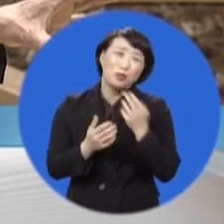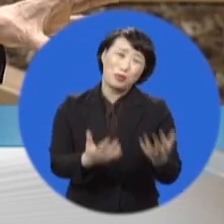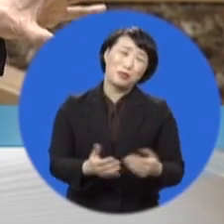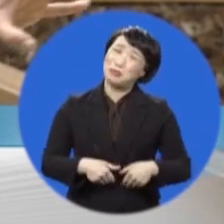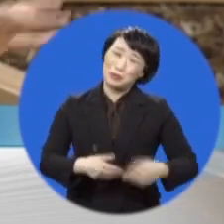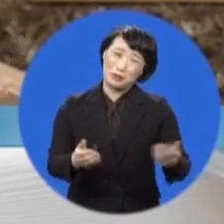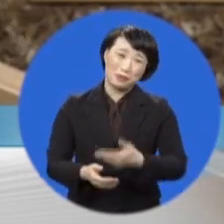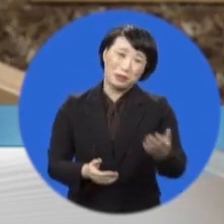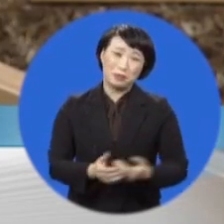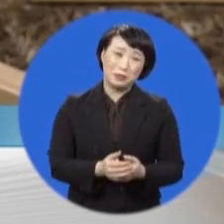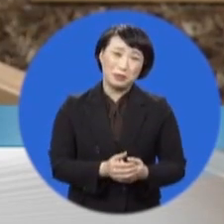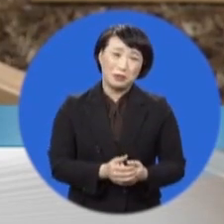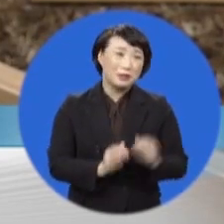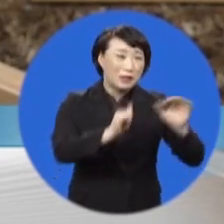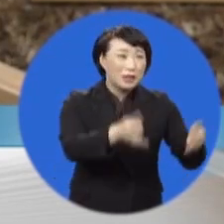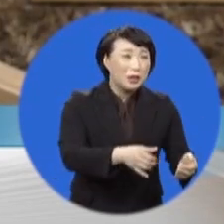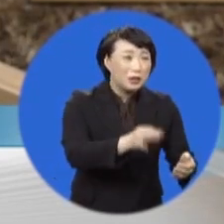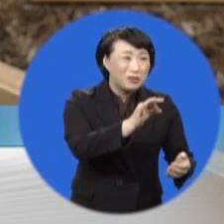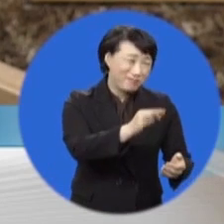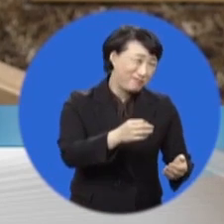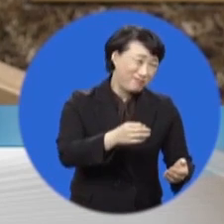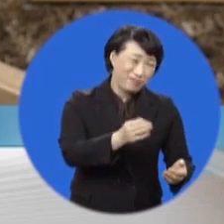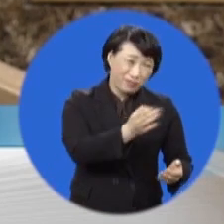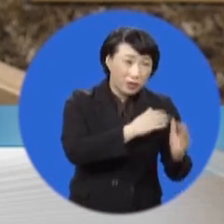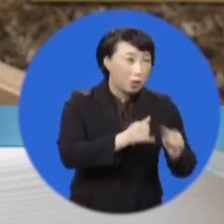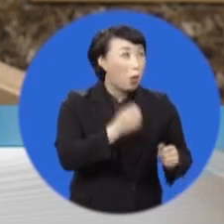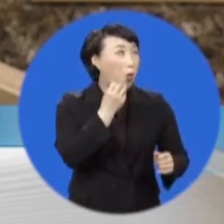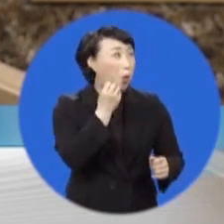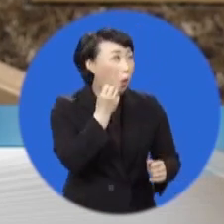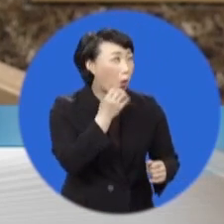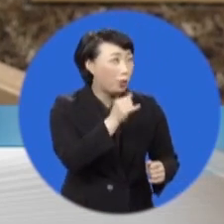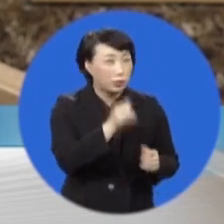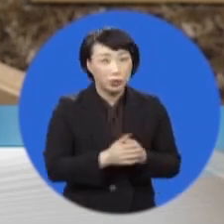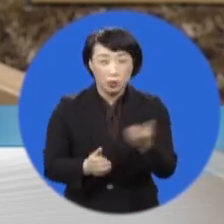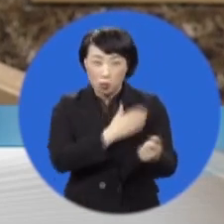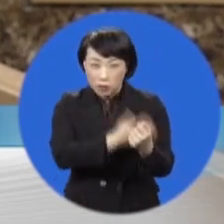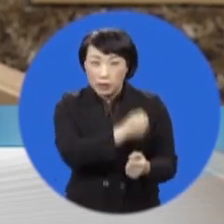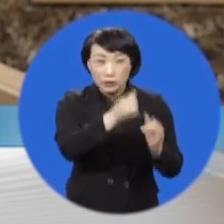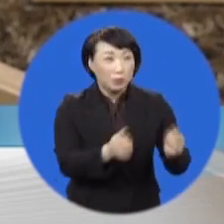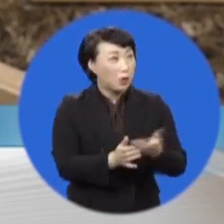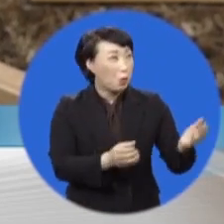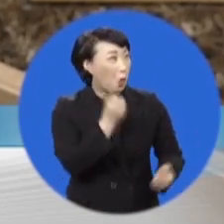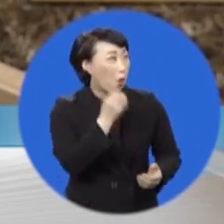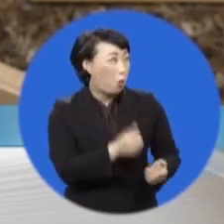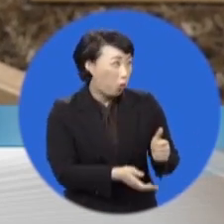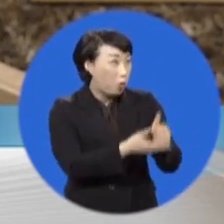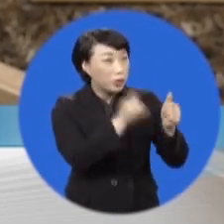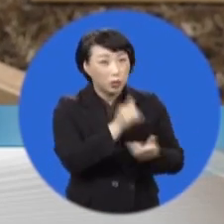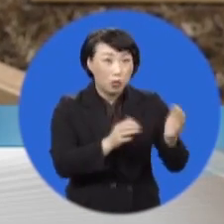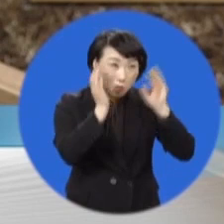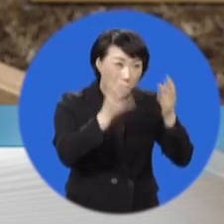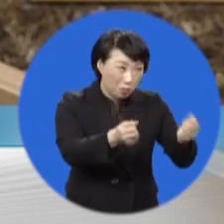같이 곡도 세상에 돕는 사람 가치있게 뭐 듀오 권세 있는 사람 권력 인간은 가치있게 뭐죠